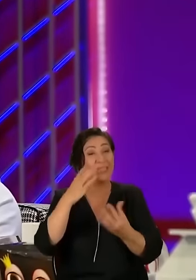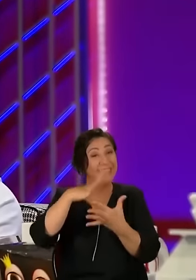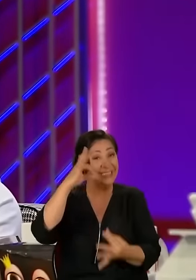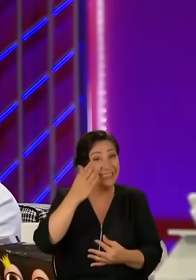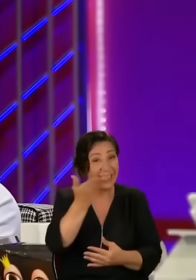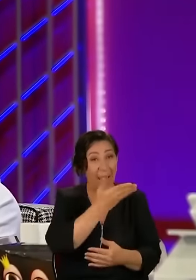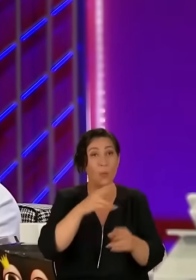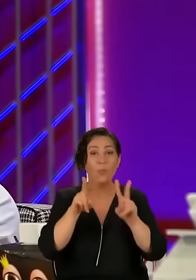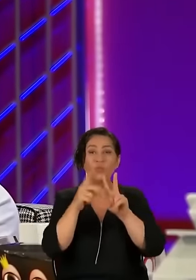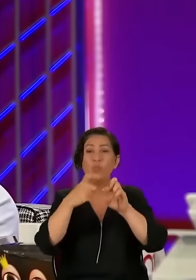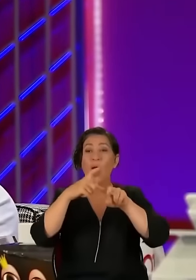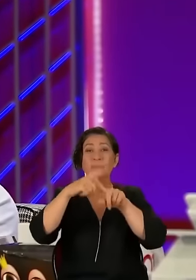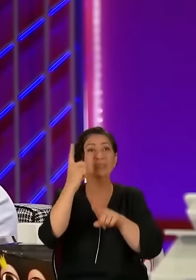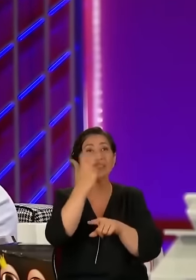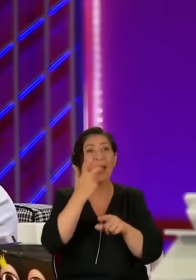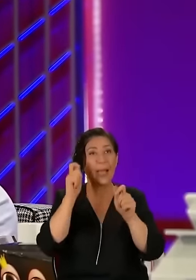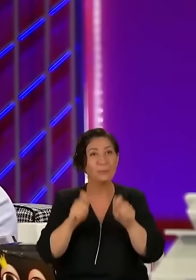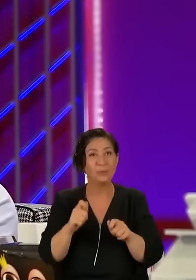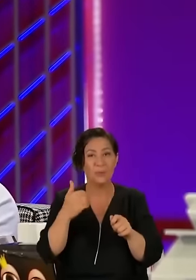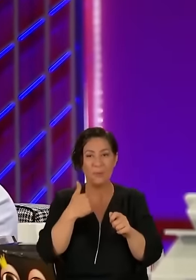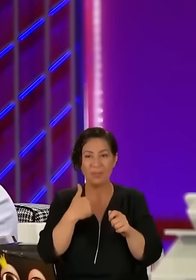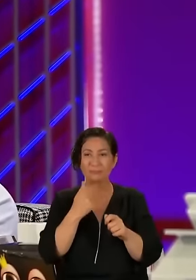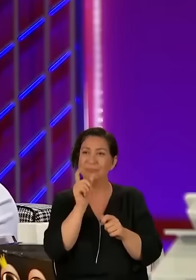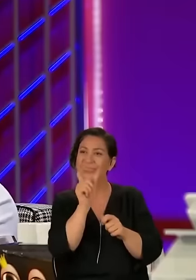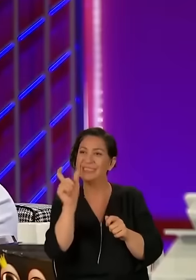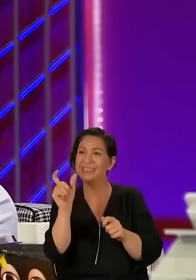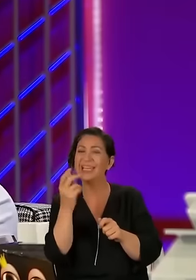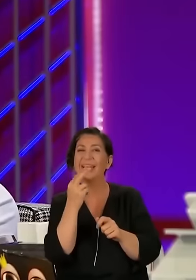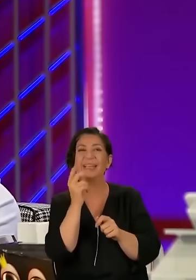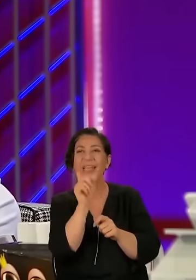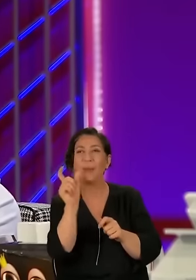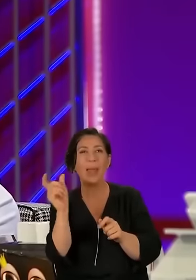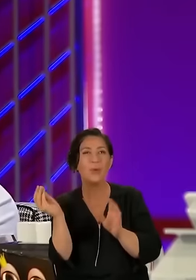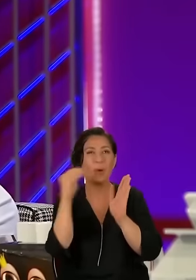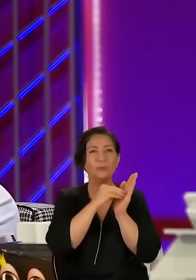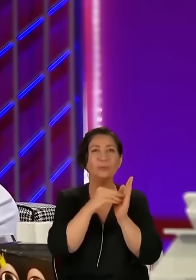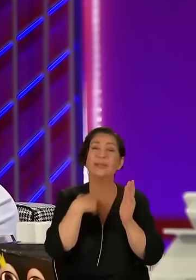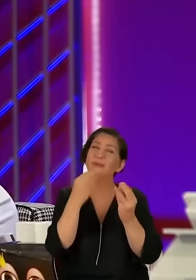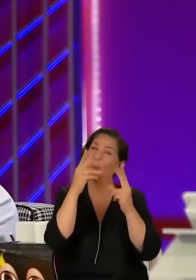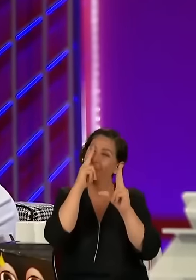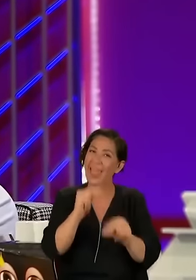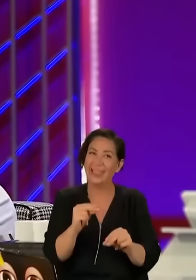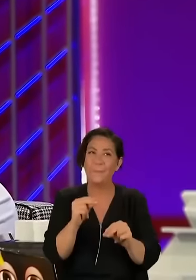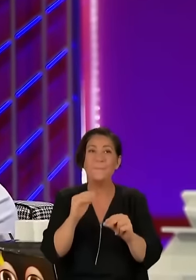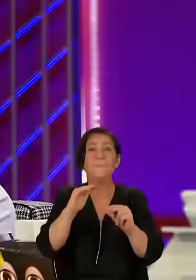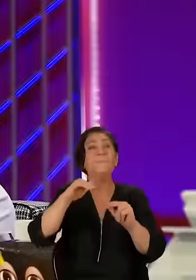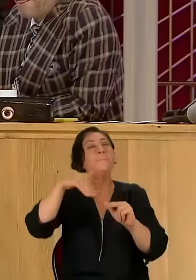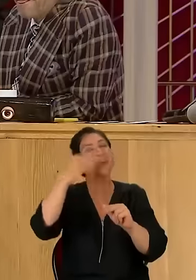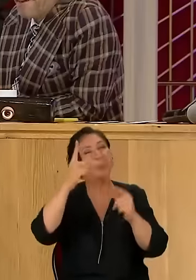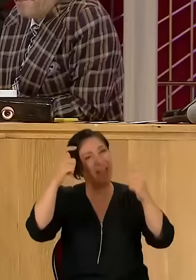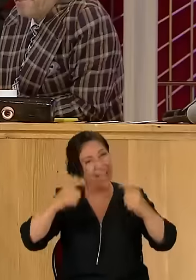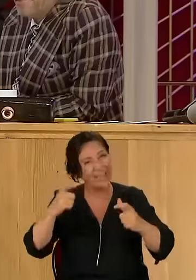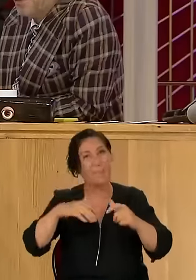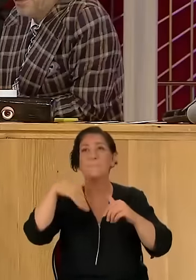insanlar. Murat bir şarkı yapmış. Benim repliklerimi de içine koymuş. Ben de çok beğendim. İnşallah başka bir